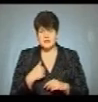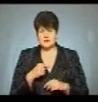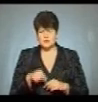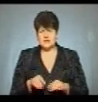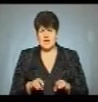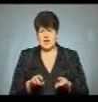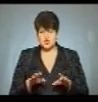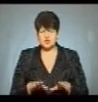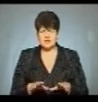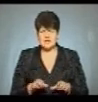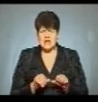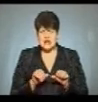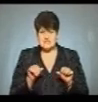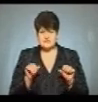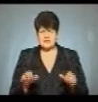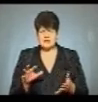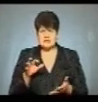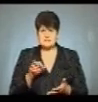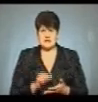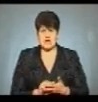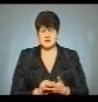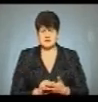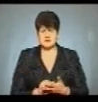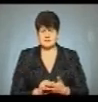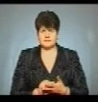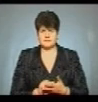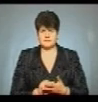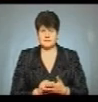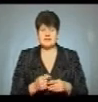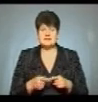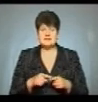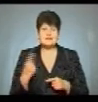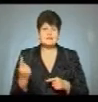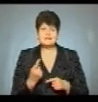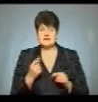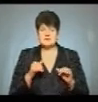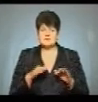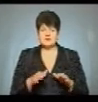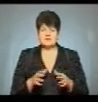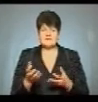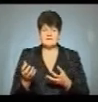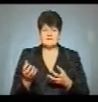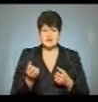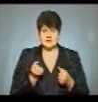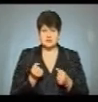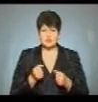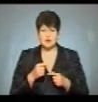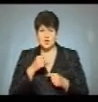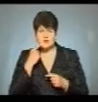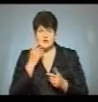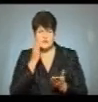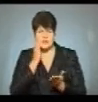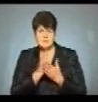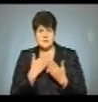вирішив розведенням зайнятися. Тому що це єдиний спосіб витягнути Росію на прямі переговори. Його питає